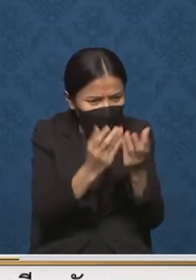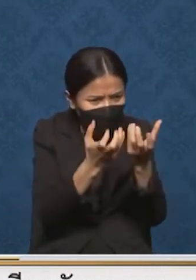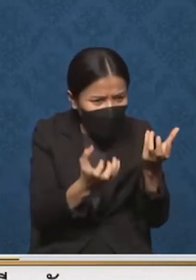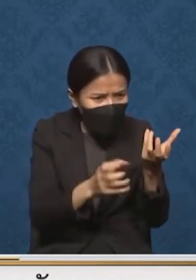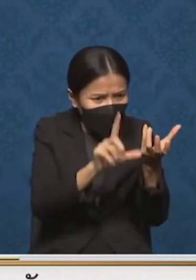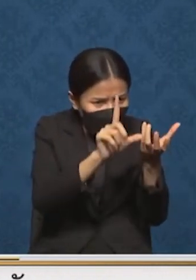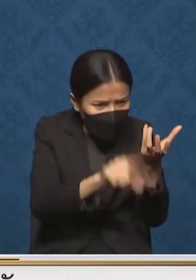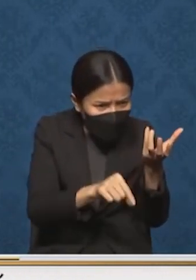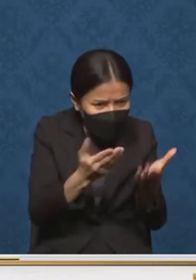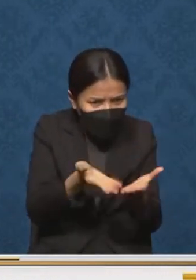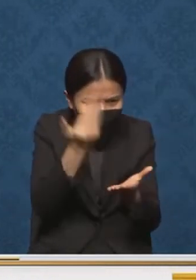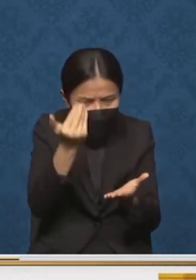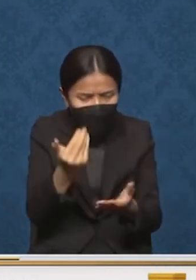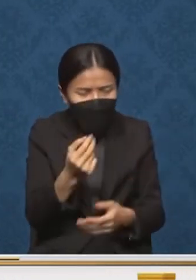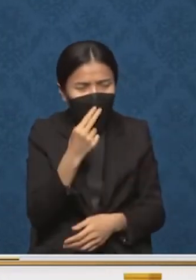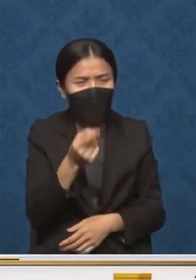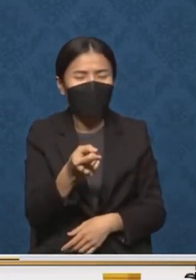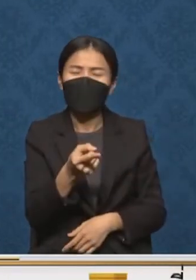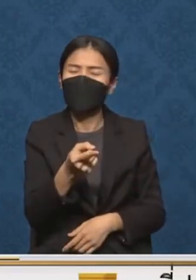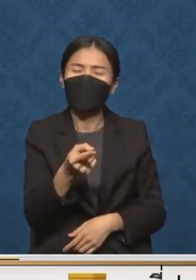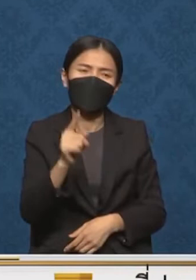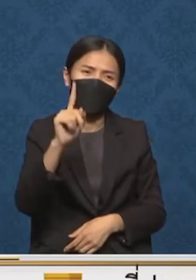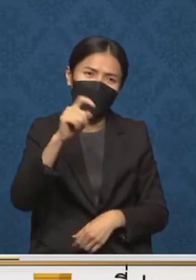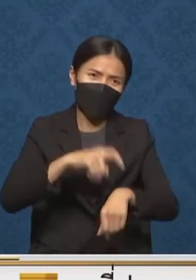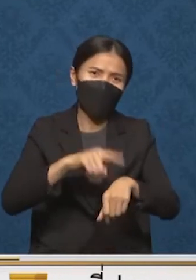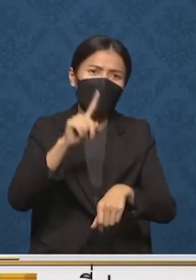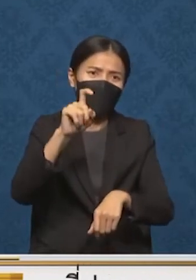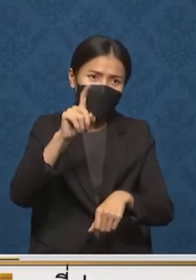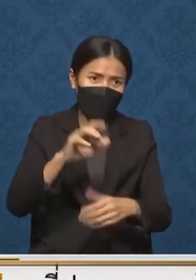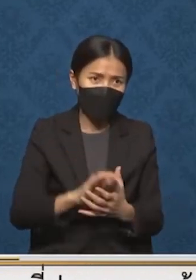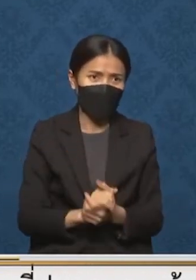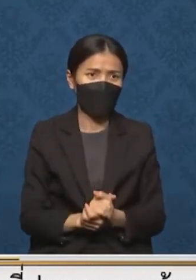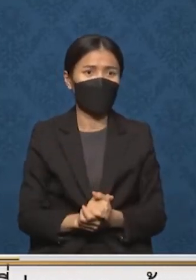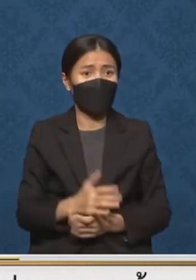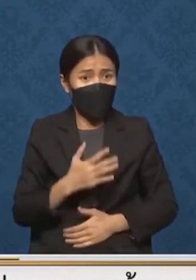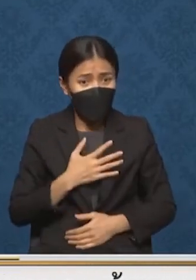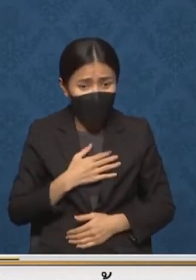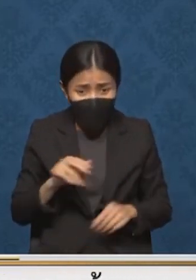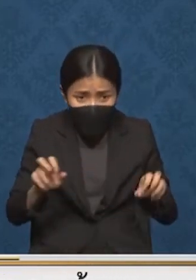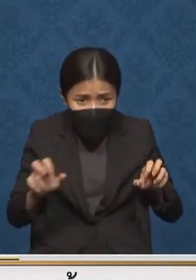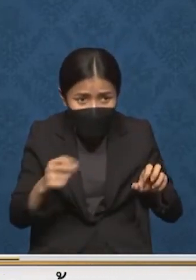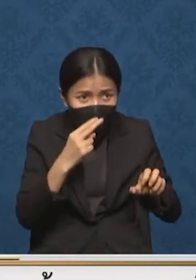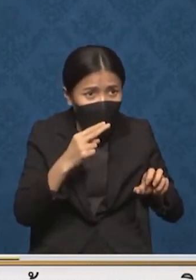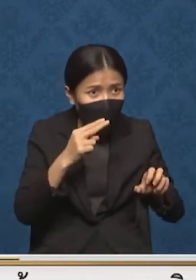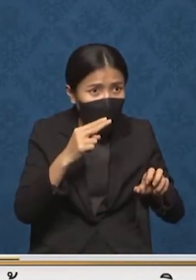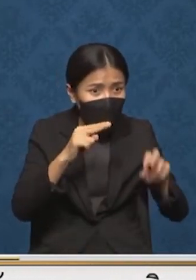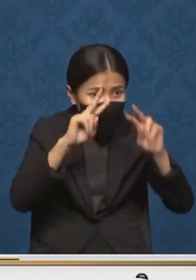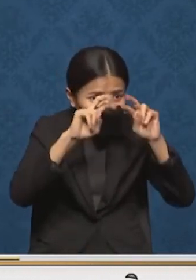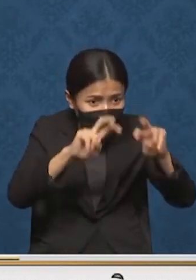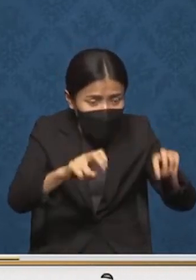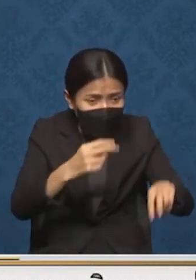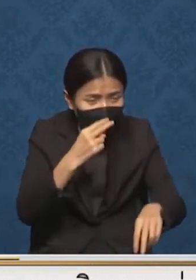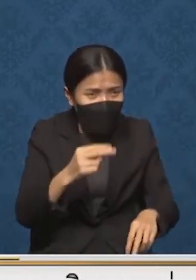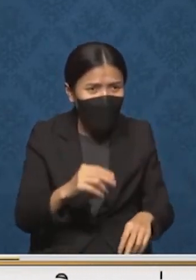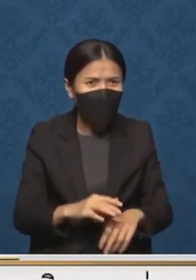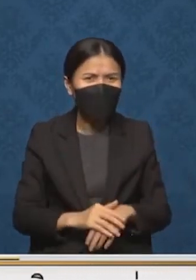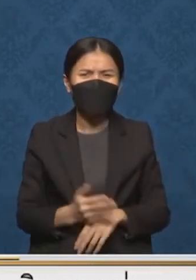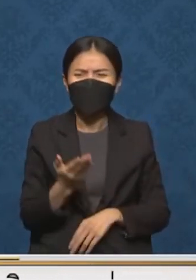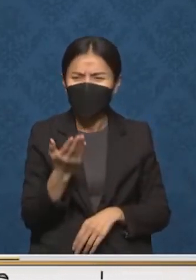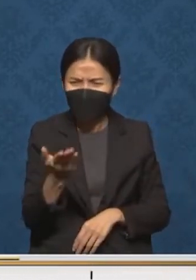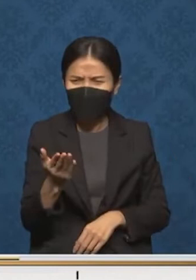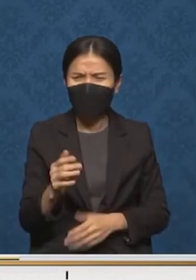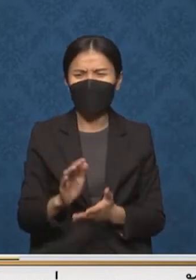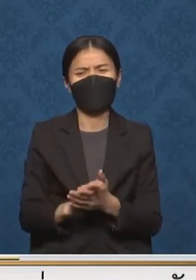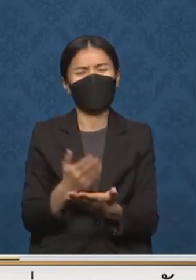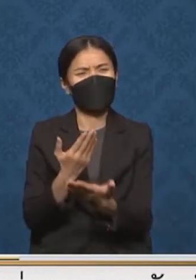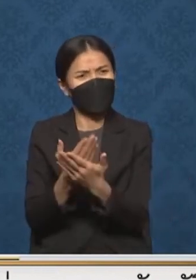มไมใช่เรื่องเลยคร เวลาก็นอยอยู่แลนกพจารณางบประมาณผมเซรจจมแทงทุกวน นิวแบลอคคือทำไมท่านไม่ตรวจสราคาไม่ให